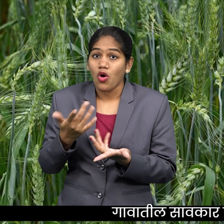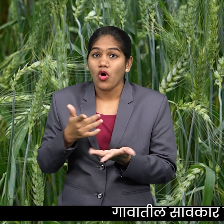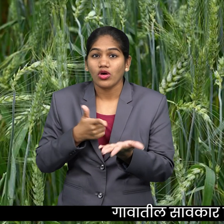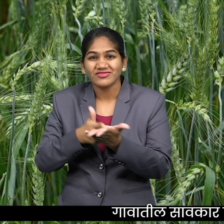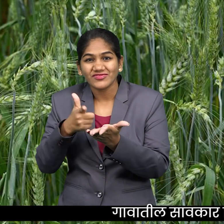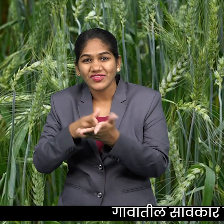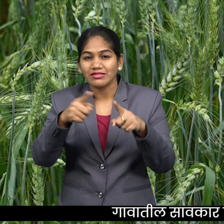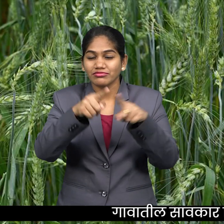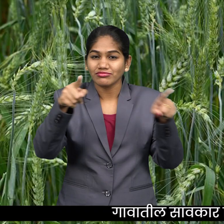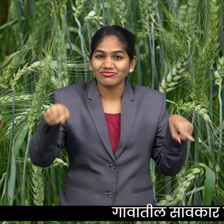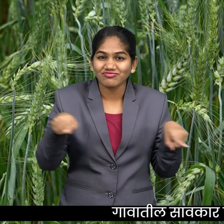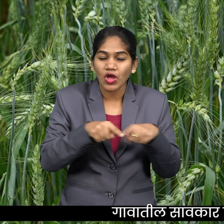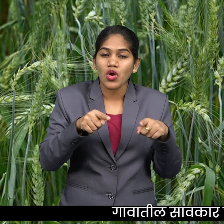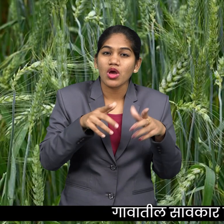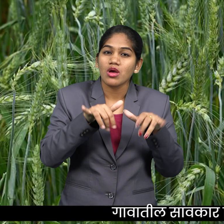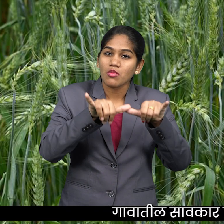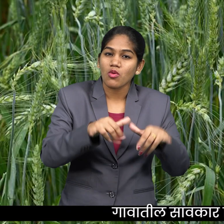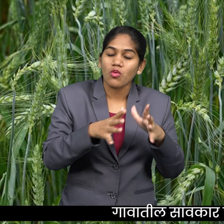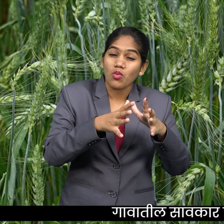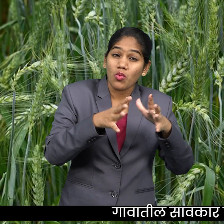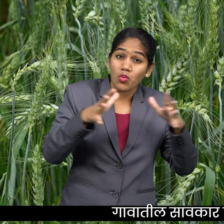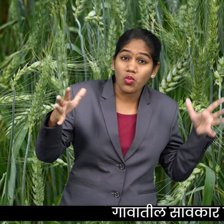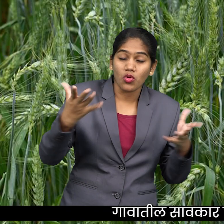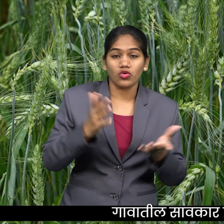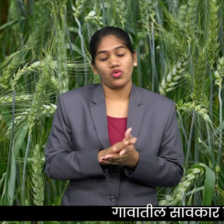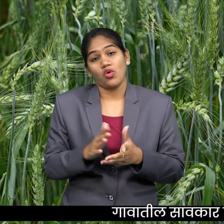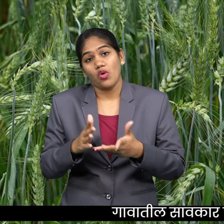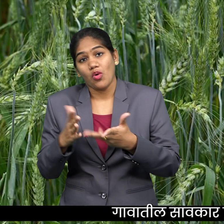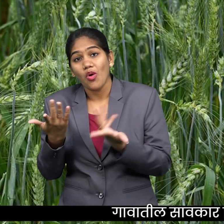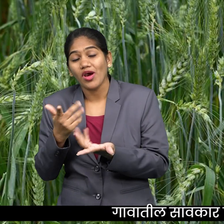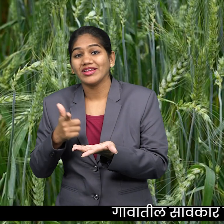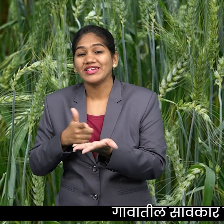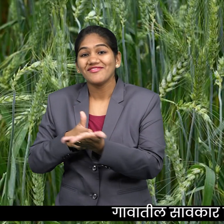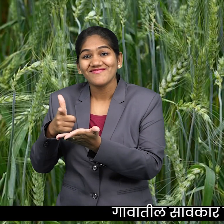गावातील सावकार किंवा व्यापाऱ्यांकडून कर्ज घेतात.